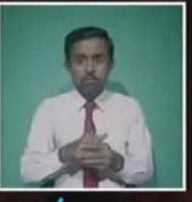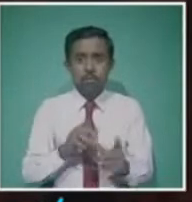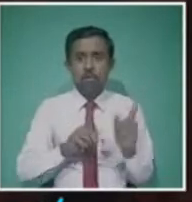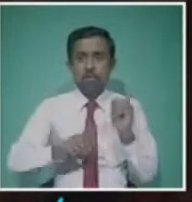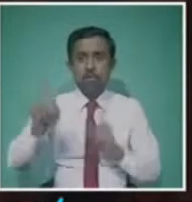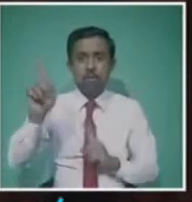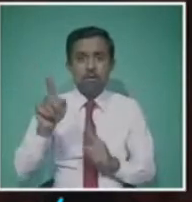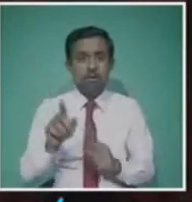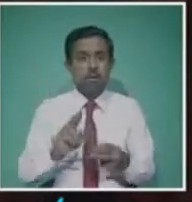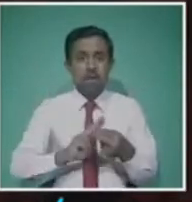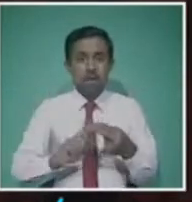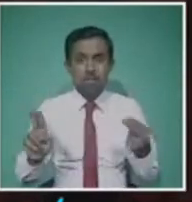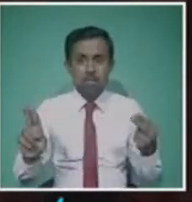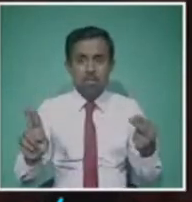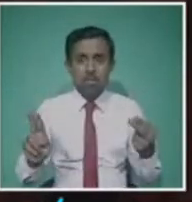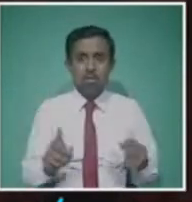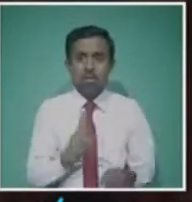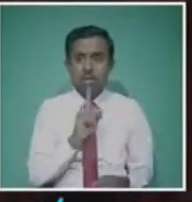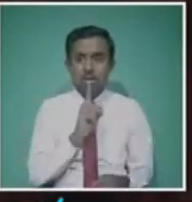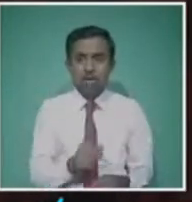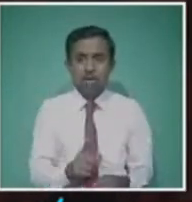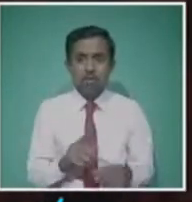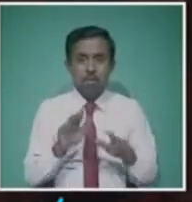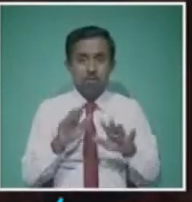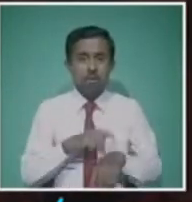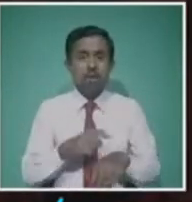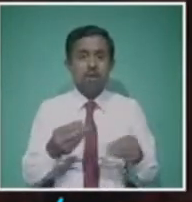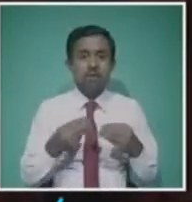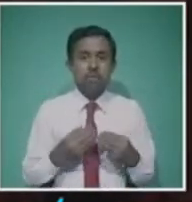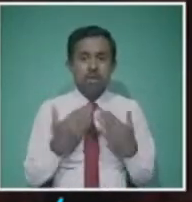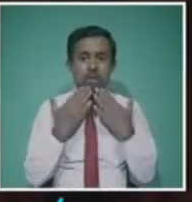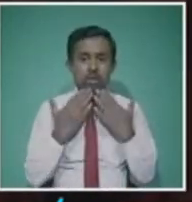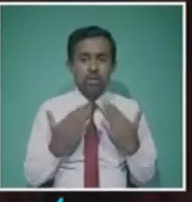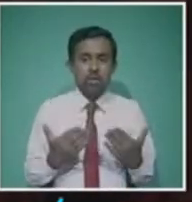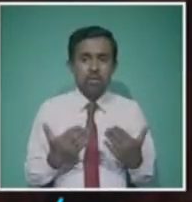අරින්න කිසිවකට ඉඩ දෙන්න එපා කියන කාරණා සිහිපත් කරමින් මට වෙලාව ලබා දීම සම්බන්ධව